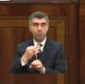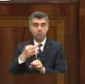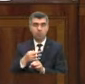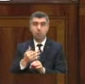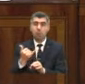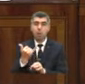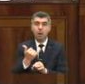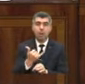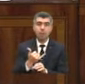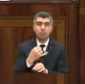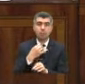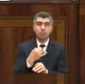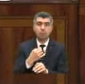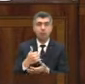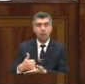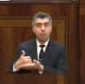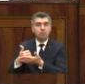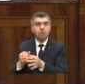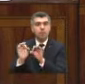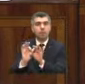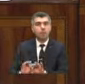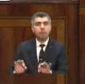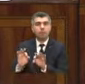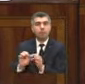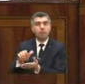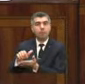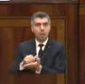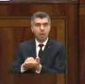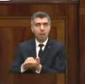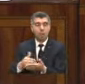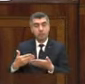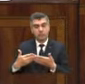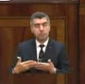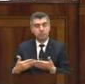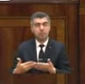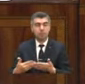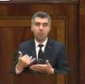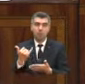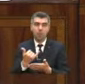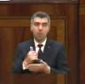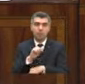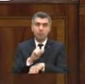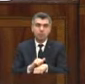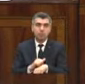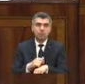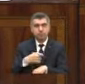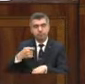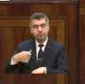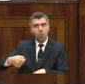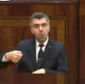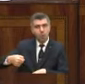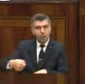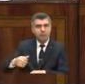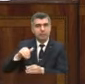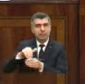الثالث لحد الآن راه ما دارش حاجة كثيرة بالنسبة للفلاحين. ولهذا هذه هي الحماية الاجتماعية المؤسساتية، ماشي توزيع القفاف الانتخابية اللي